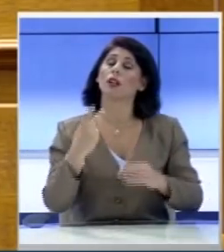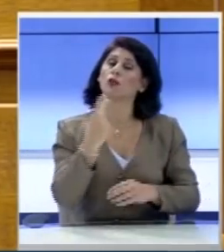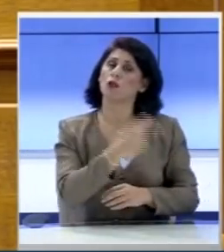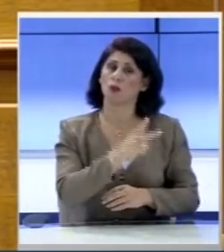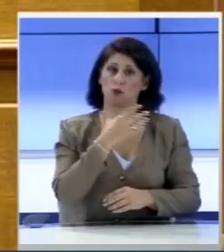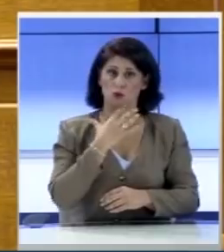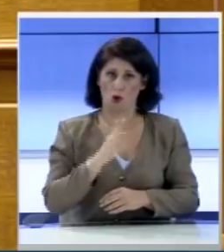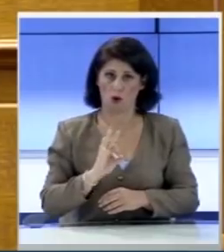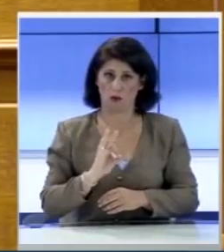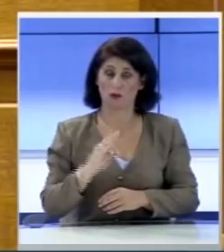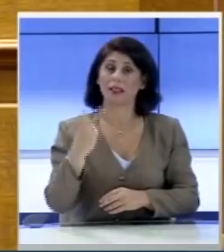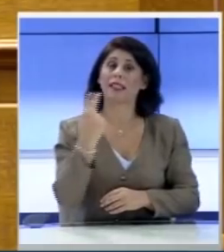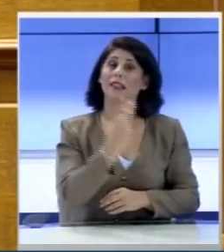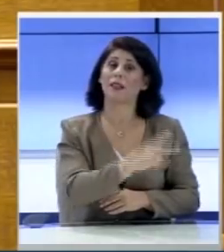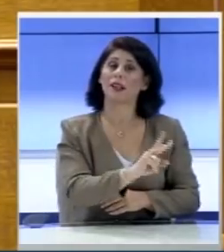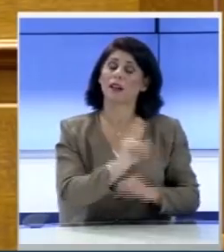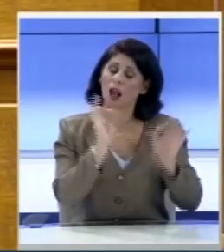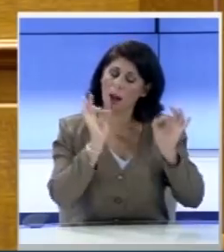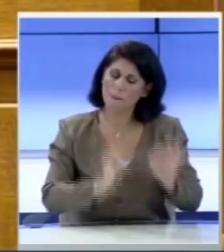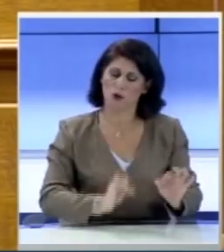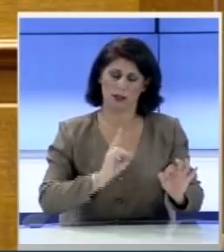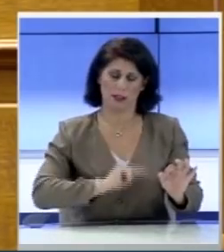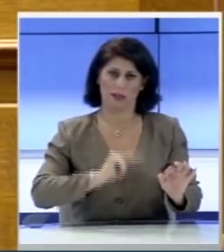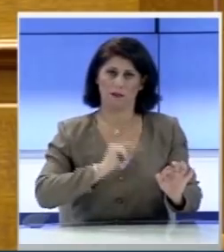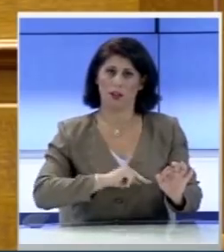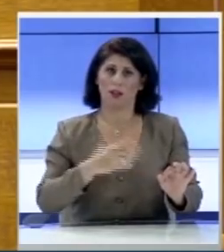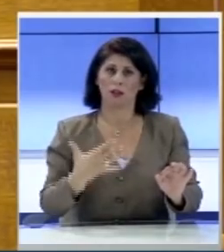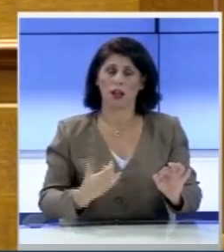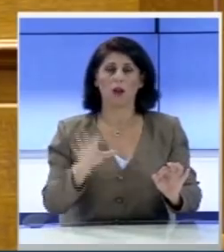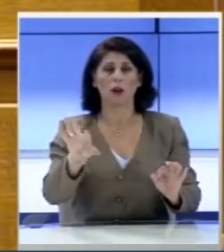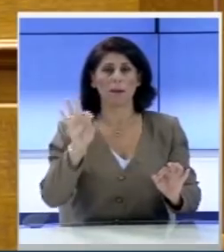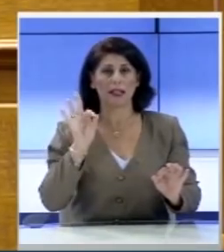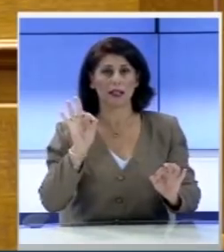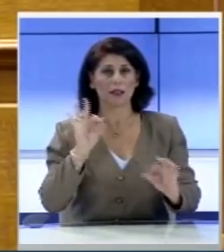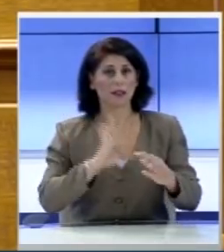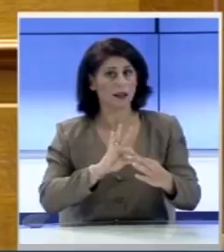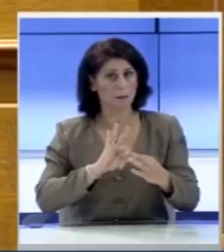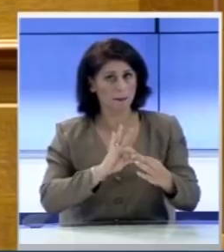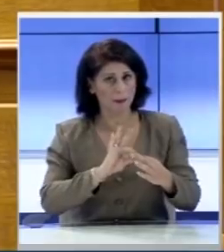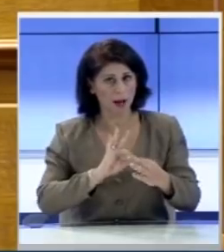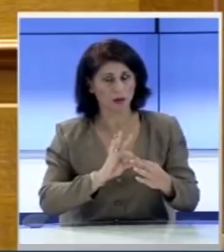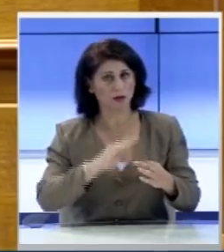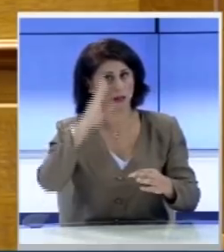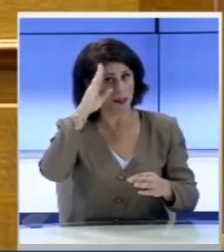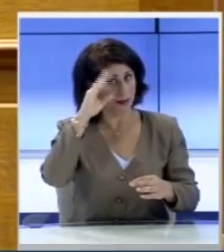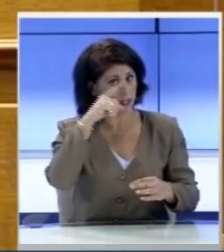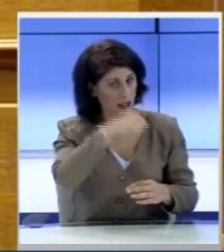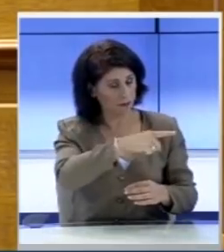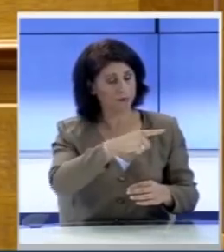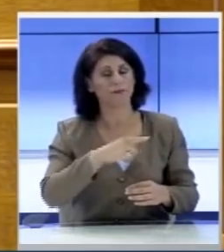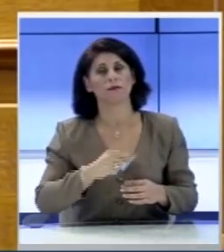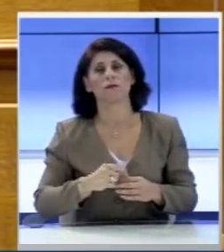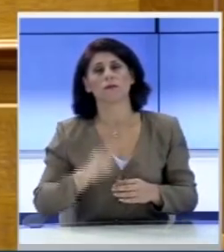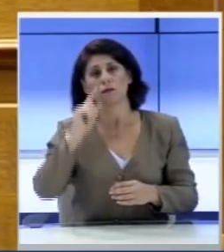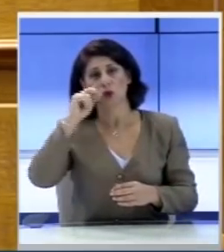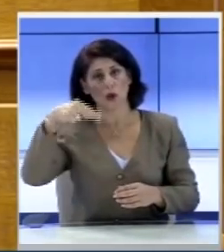τους λόγους, για τα δικά τους αποκλειστικά συμφέροντα, έχουν επιλέξει ως συμμάχους τις Ηνωμένες Πολιτείες Αμερικής,